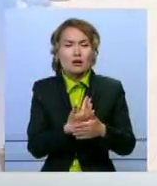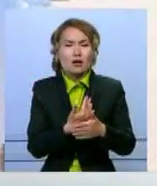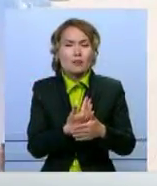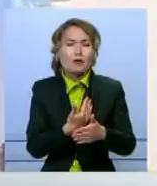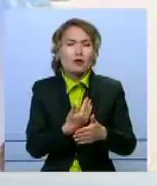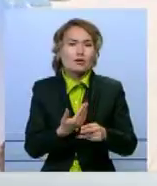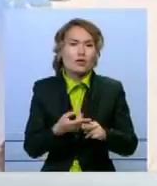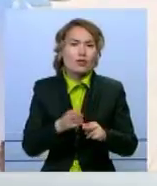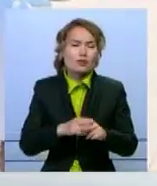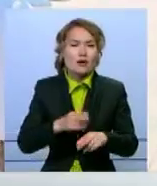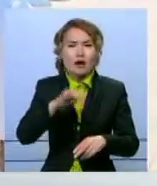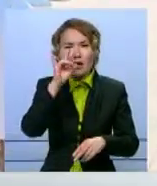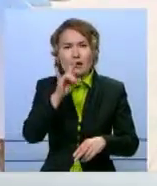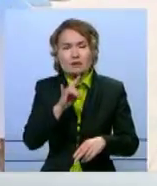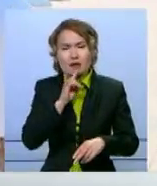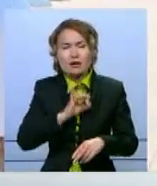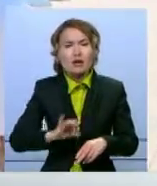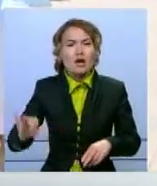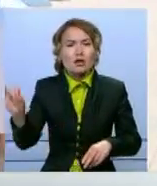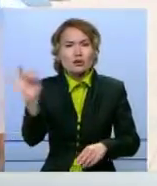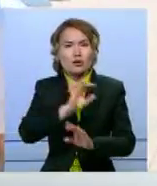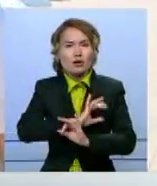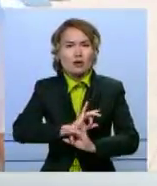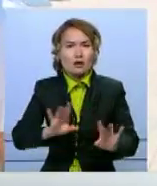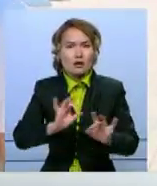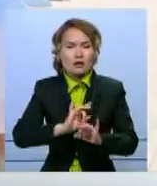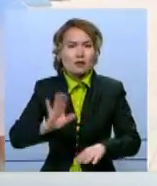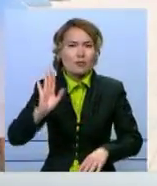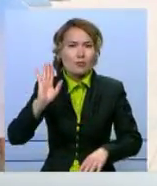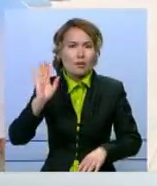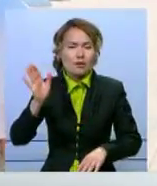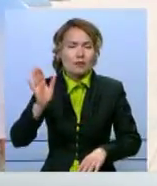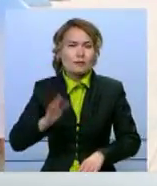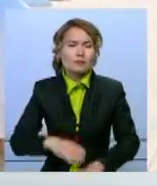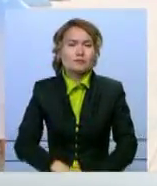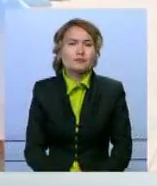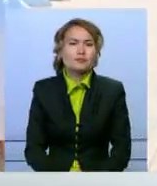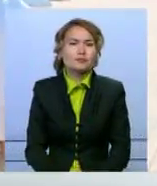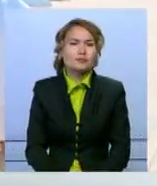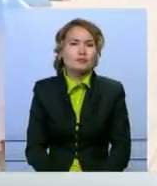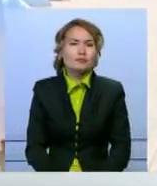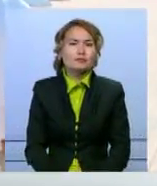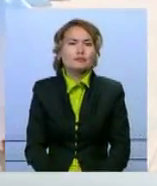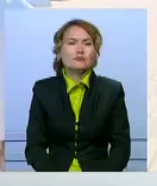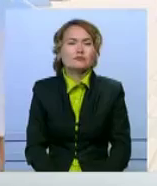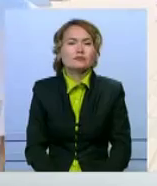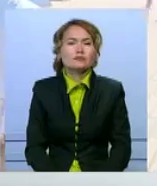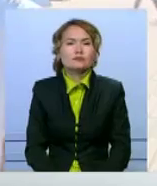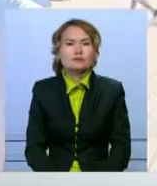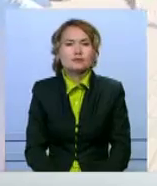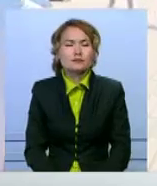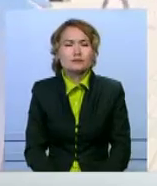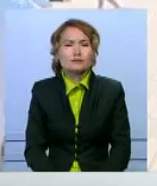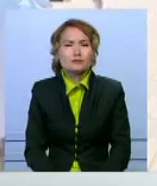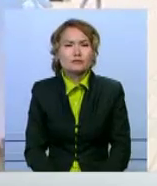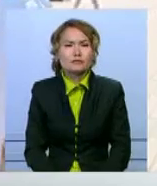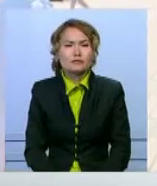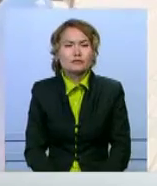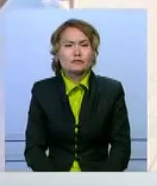туралы, оның кім екенін, қалай өмір сүретін және оның қоршаған ортасына әсері қандай екенін көреміз. Рахмет,